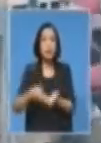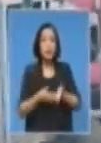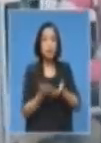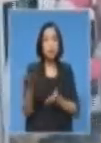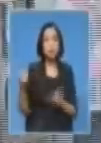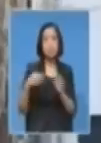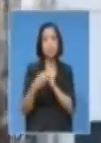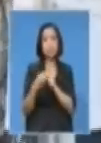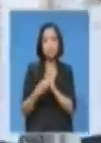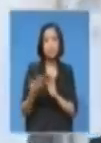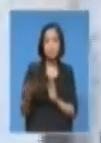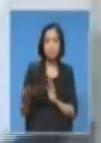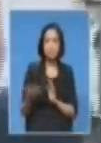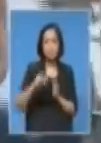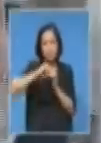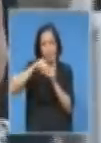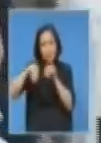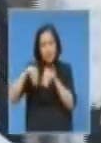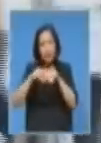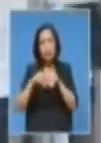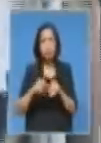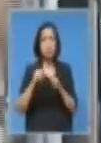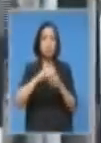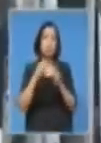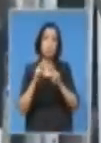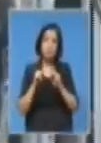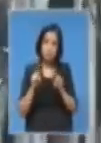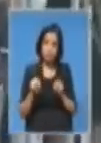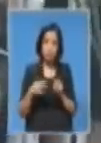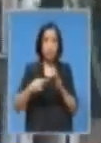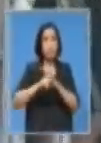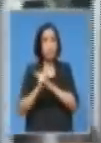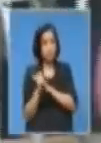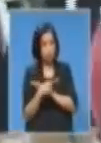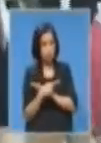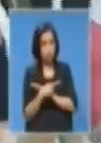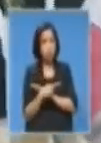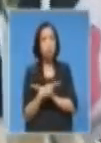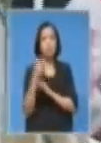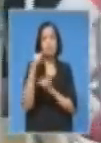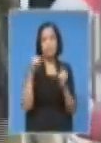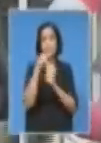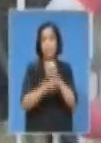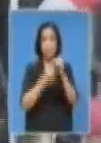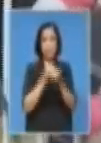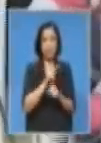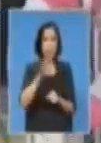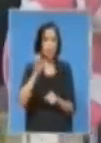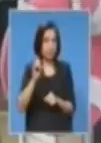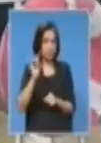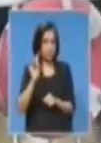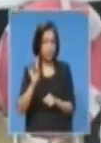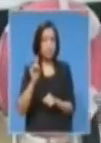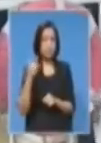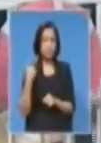กรุงเทพมหานครแล้วก็จังหวัดใกล้เคียงโดยเฉพาะจังหวัดนนทบุรีปทุมธานีนะครับในปี2558นั้นเนี่ย